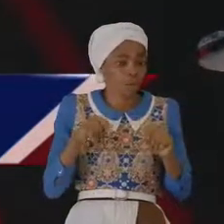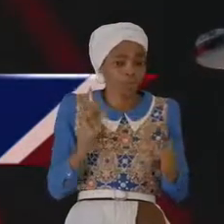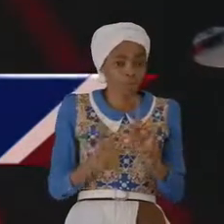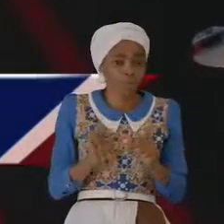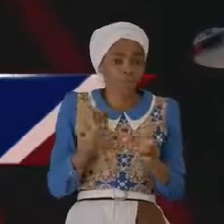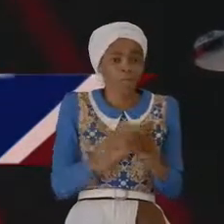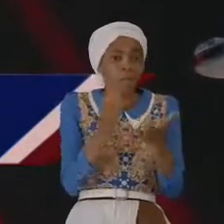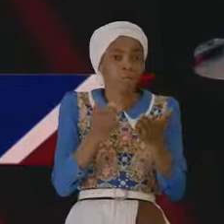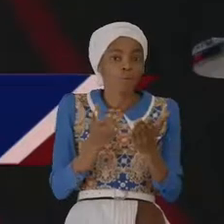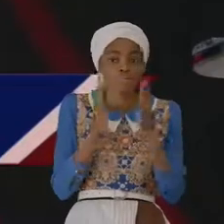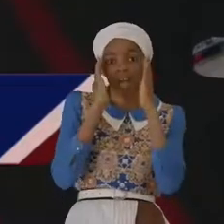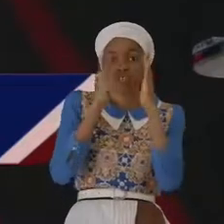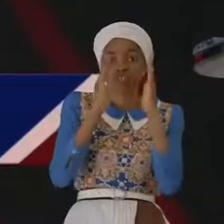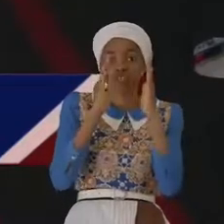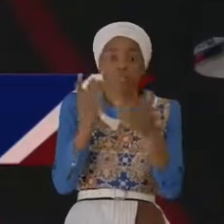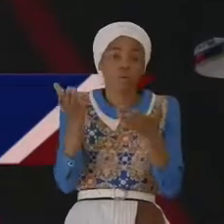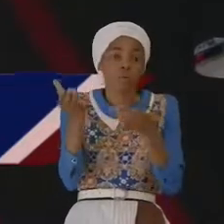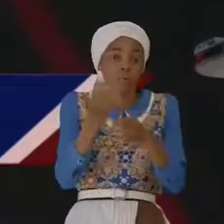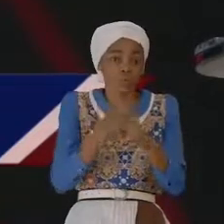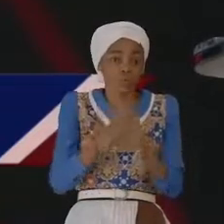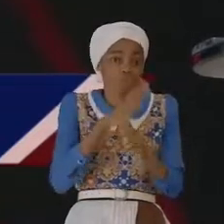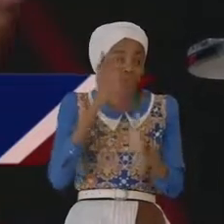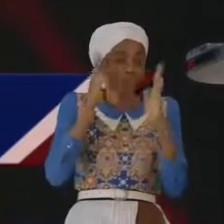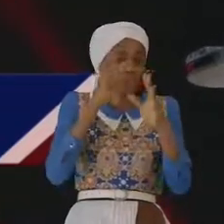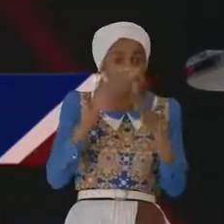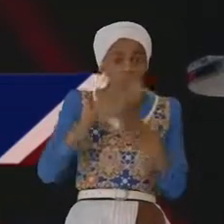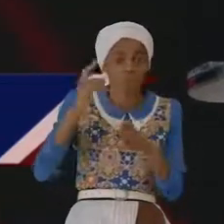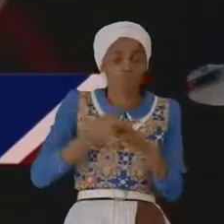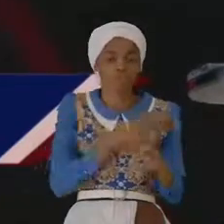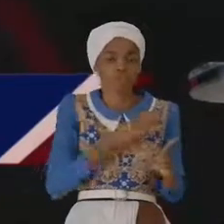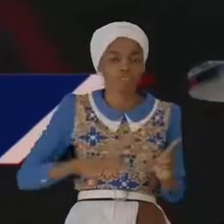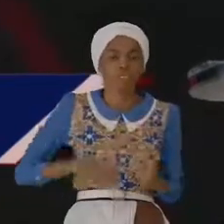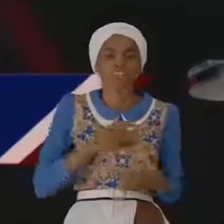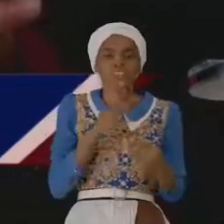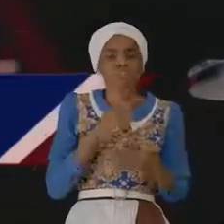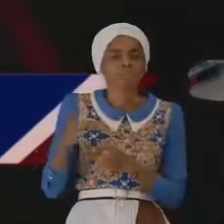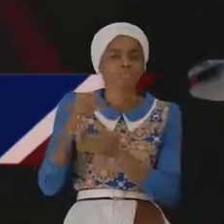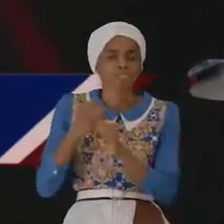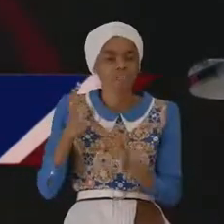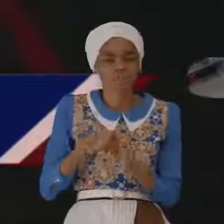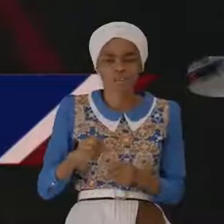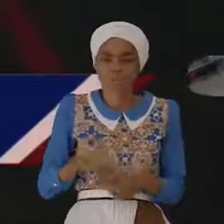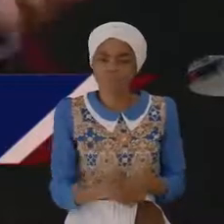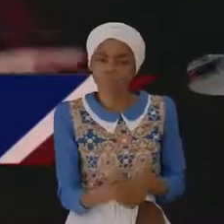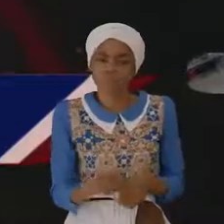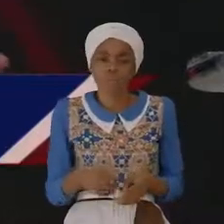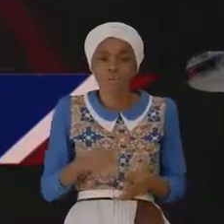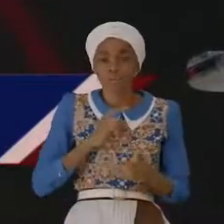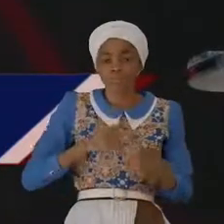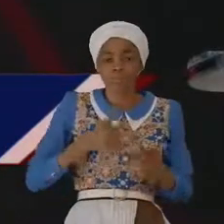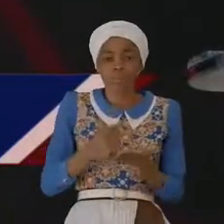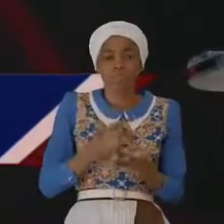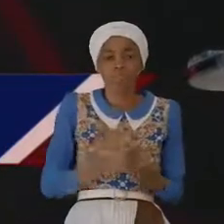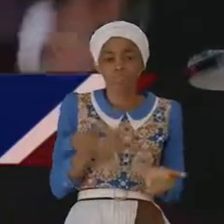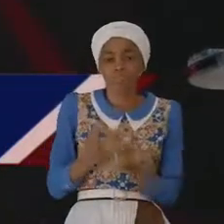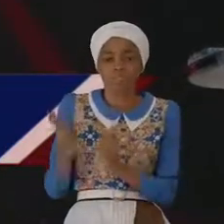qui vous admirent et voudraient vous ôter de Christ, alors vous allez vous engager dans